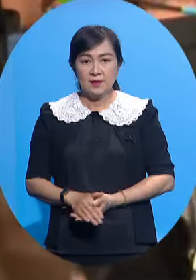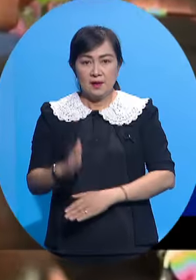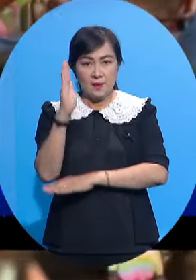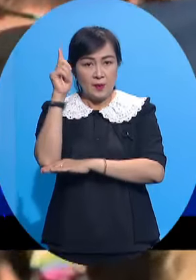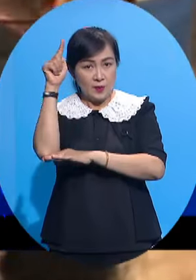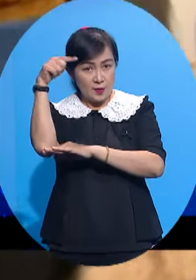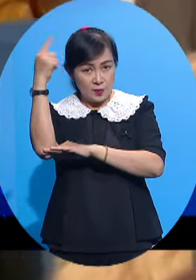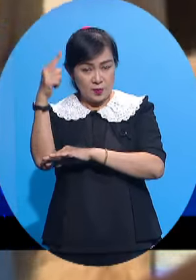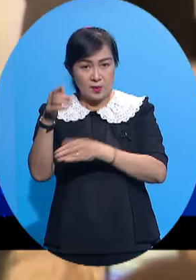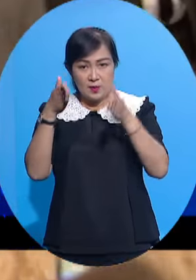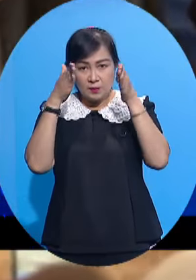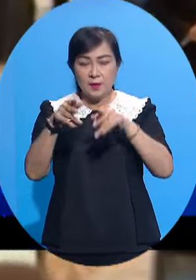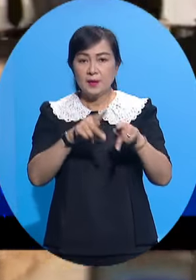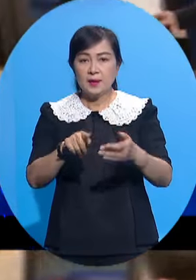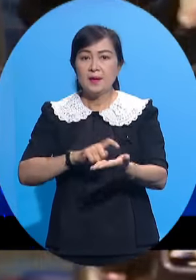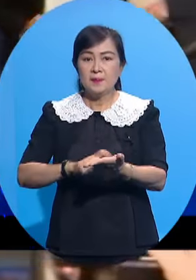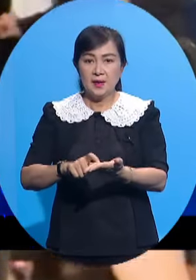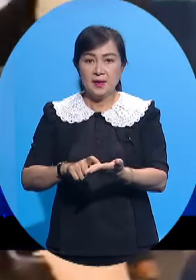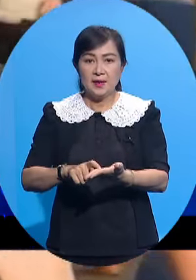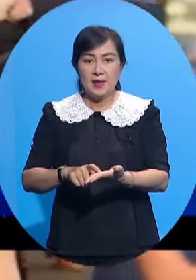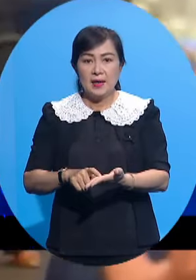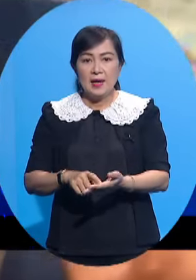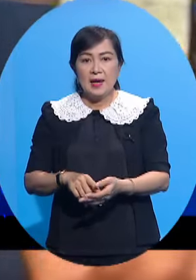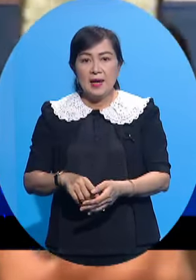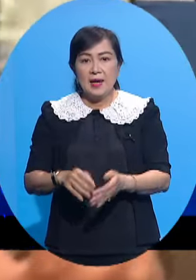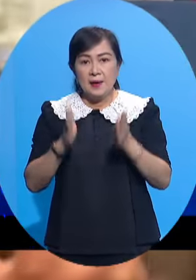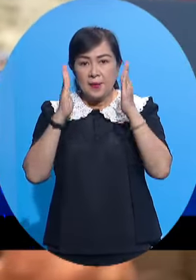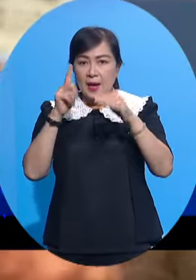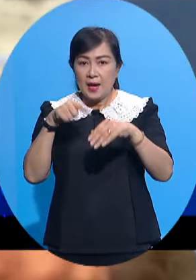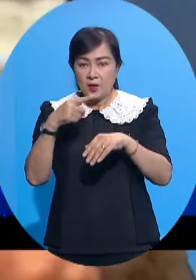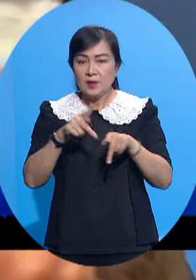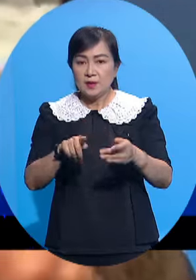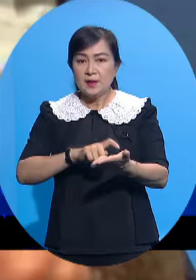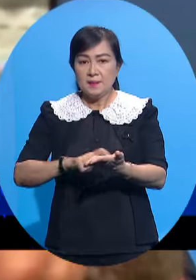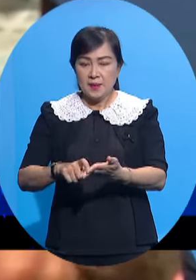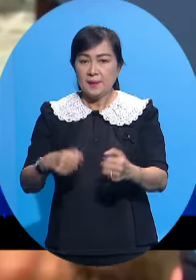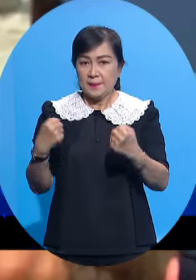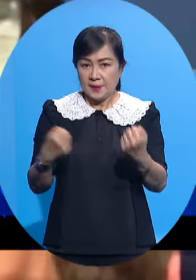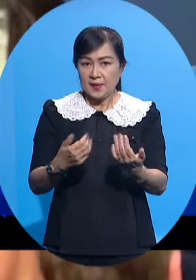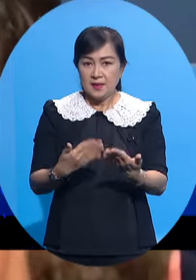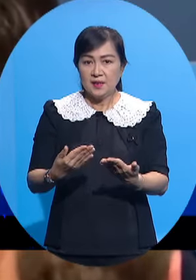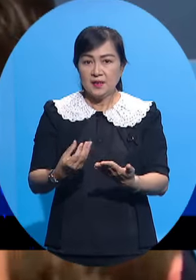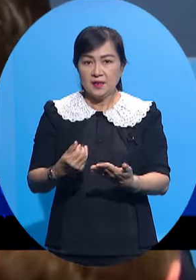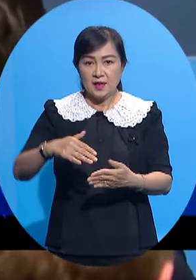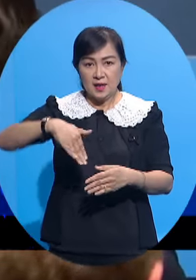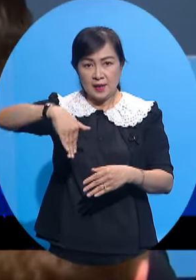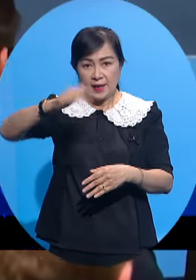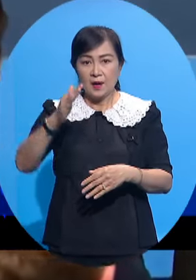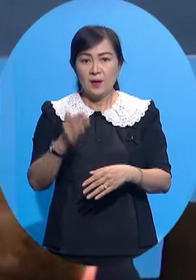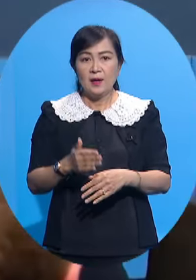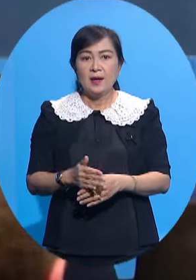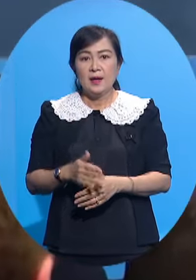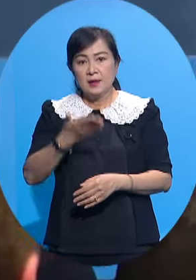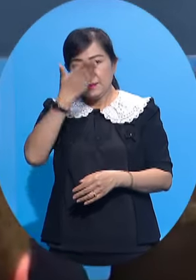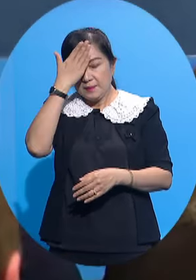Trong bài phát biểu đầu tiên tập trung về nền kinh tế Mỹ, ứng viên đảng Dân Chủ cho rằng nền kinh tế Mỹ đang mạnh nhưng giá cả vẫn còn quá cao, đồng